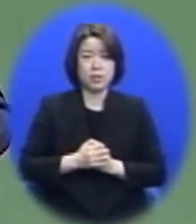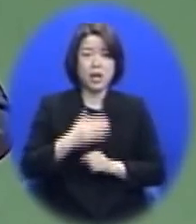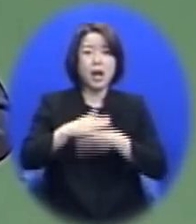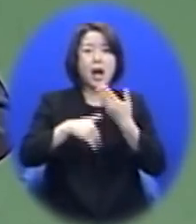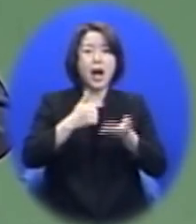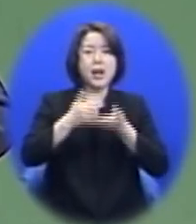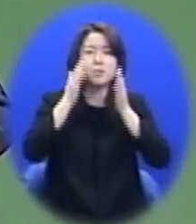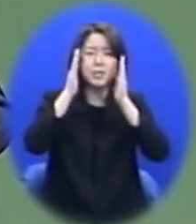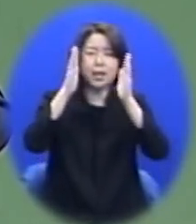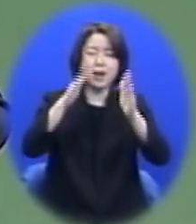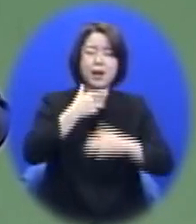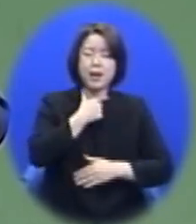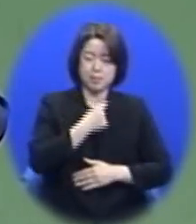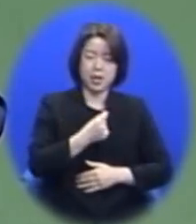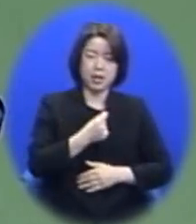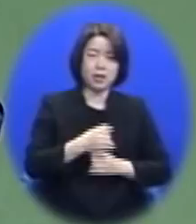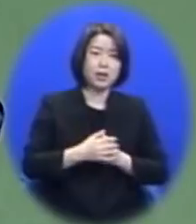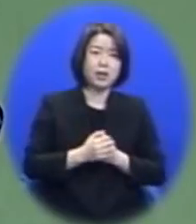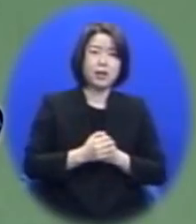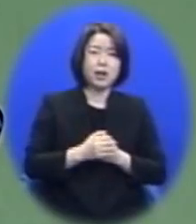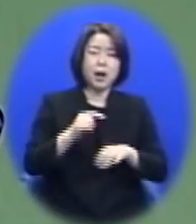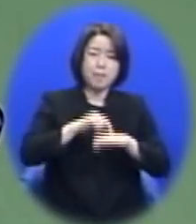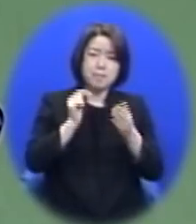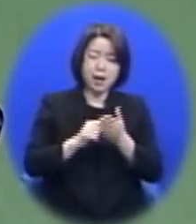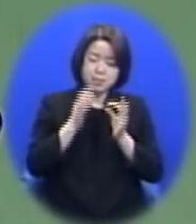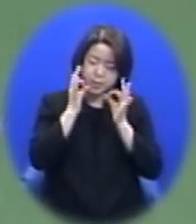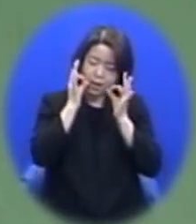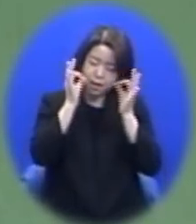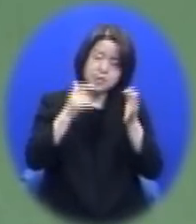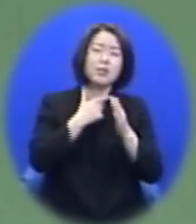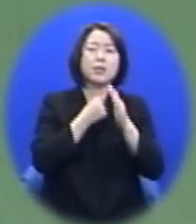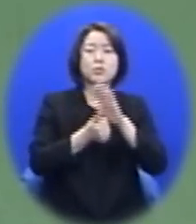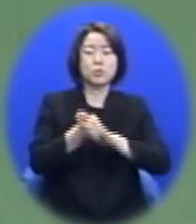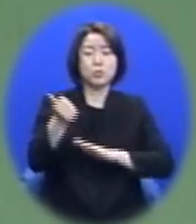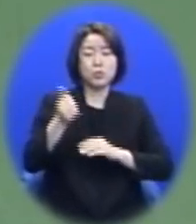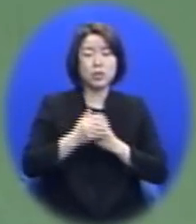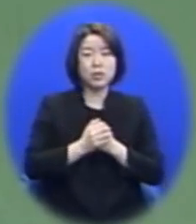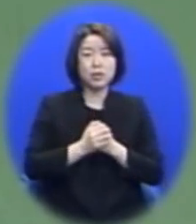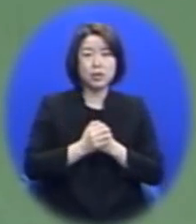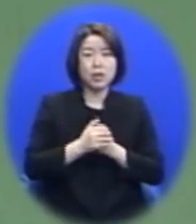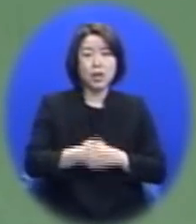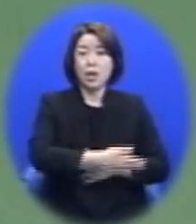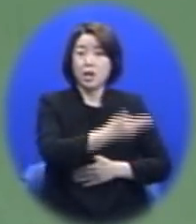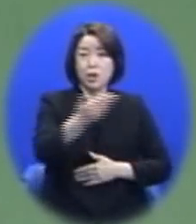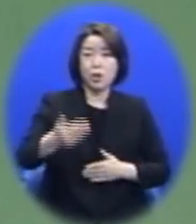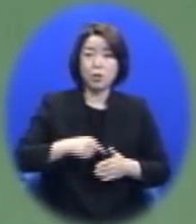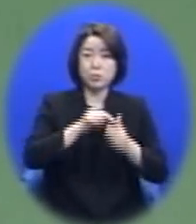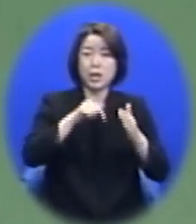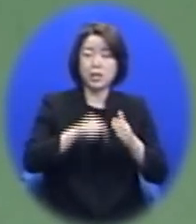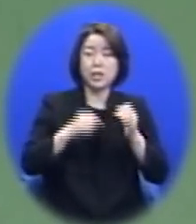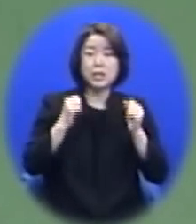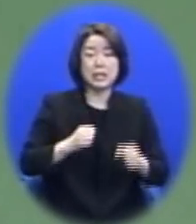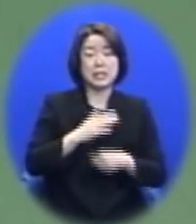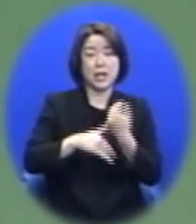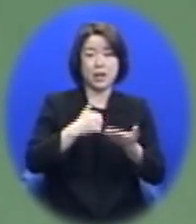하나님을 향한 갈망, 마음의 간절한 소원, 여러분 안에 계신